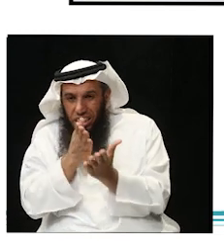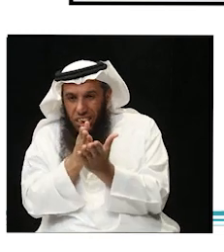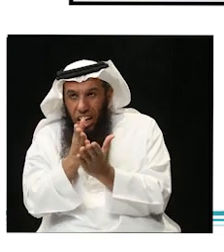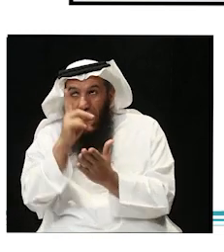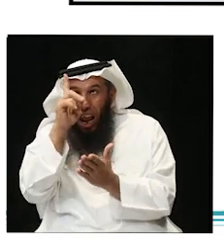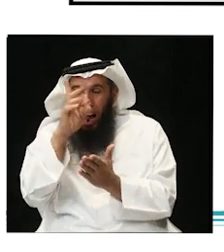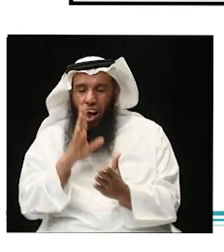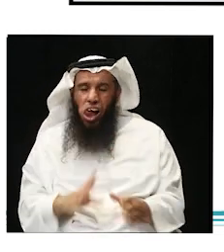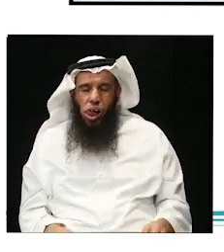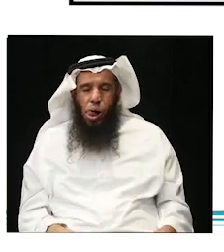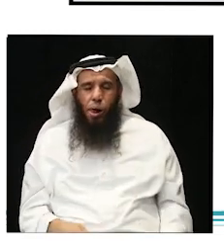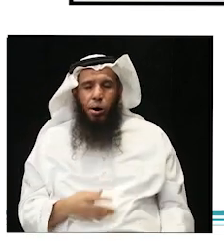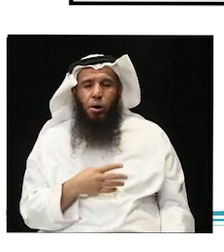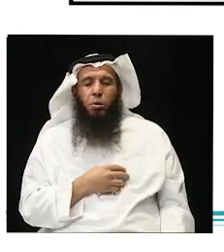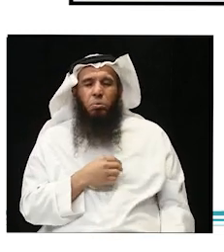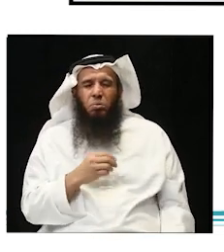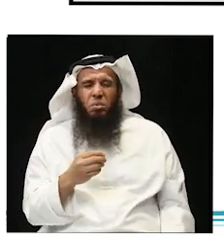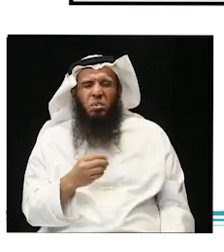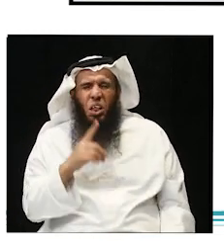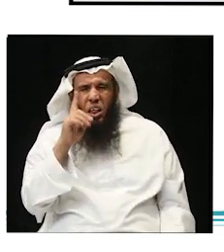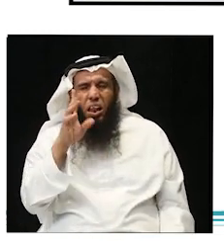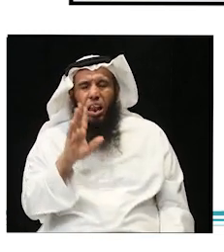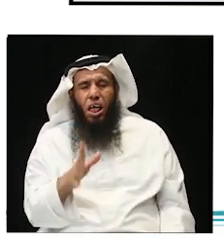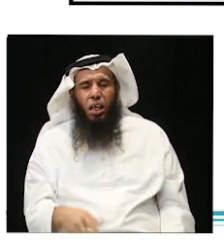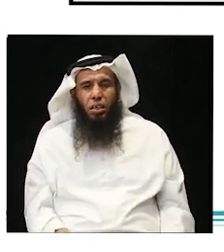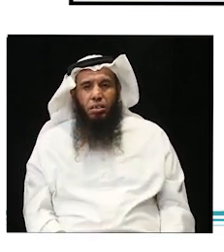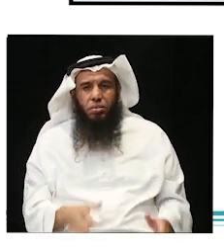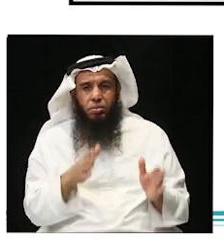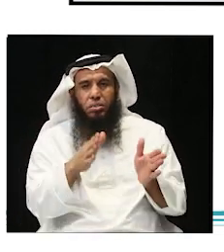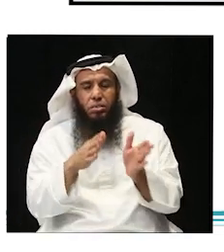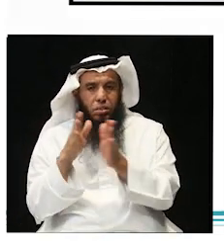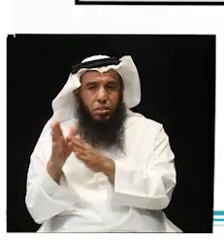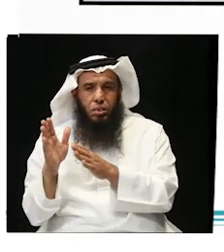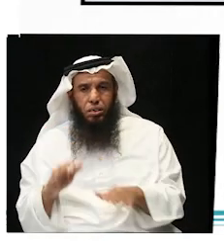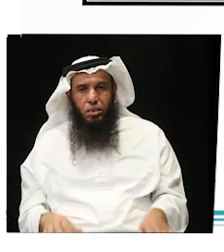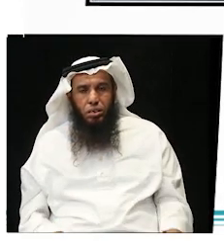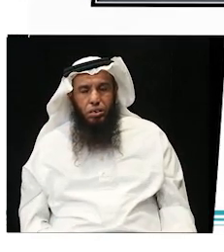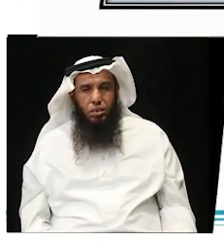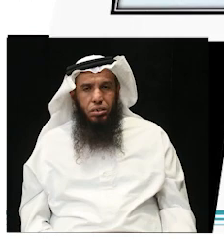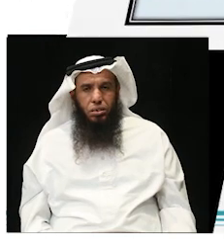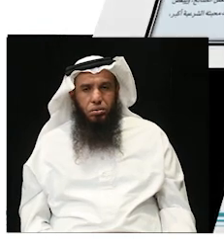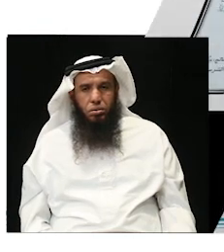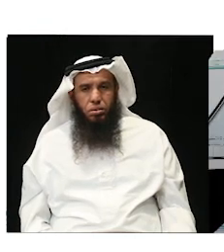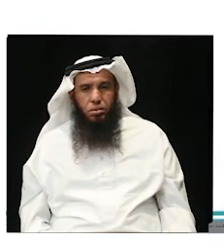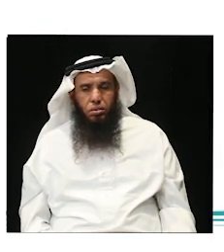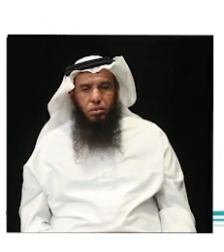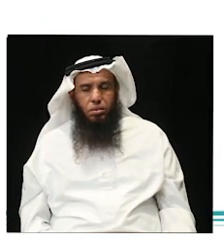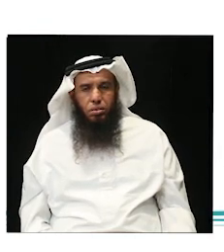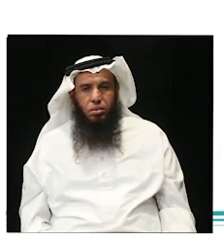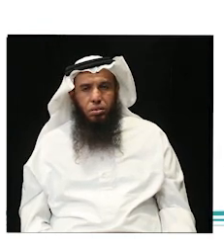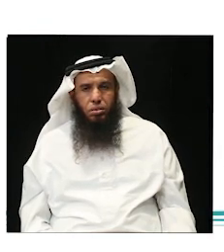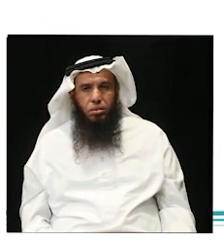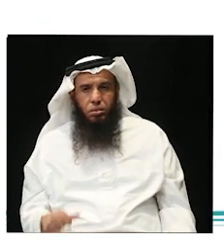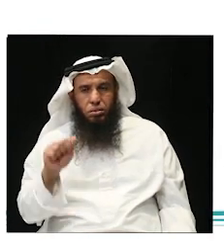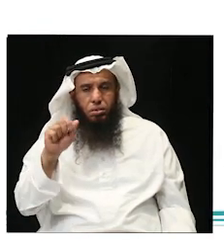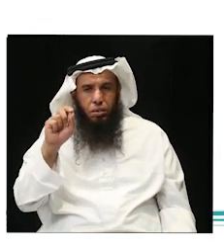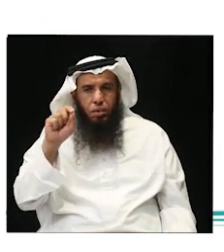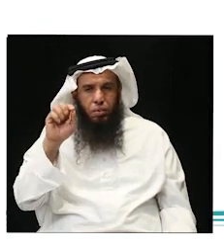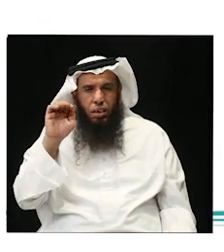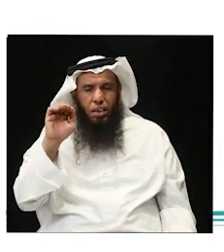تعريف الرجاء وما أنواعه؟ هذا وضعت لكم أنا في باللون الأحمر هنا. الرجاء هو طمع العبد، رغبة العبد